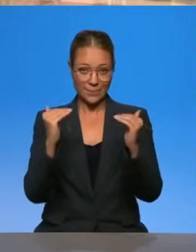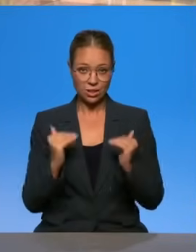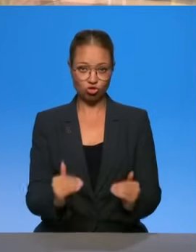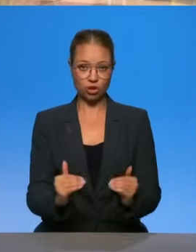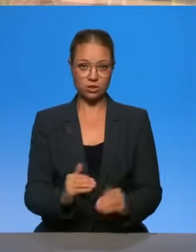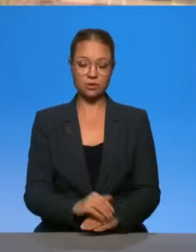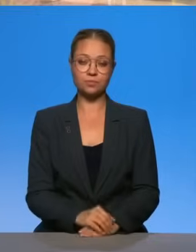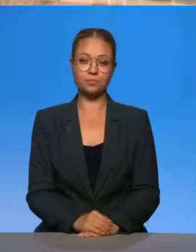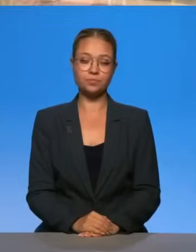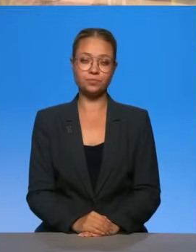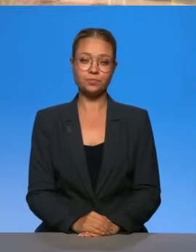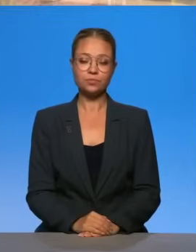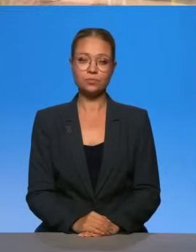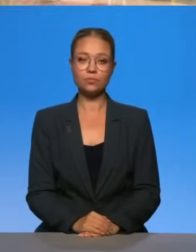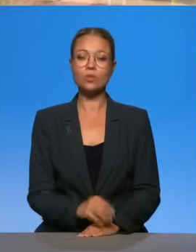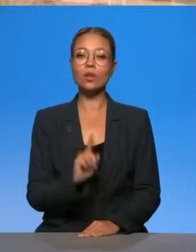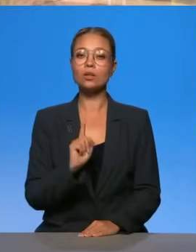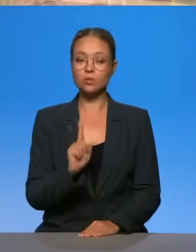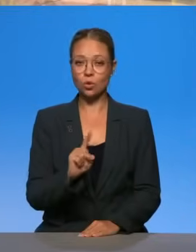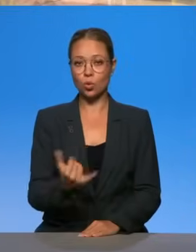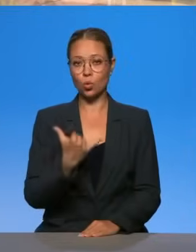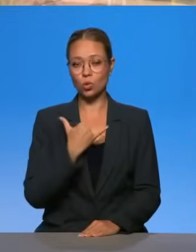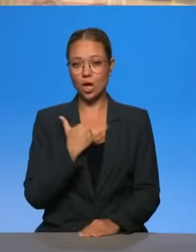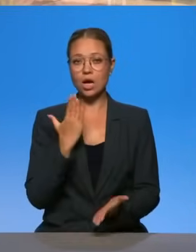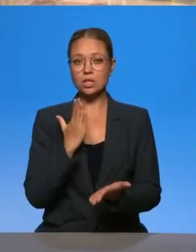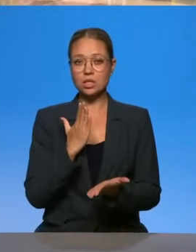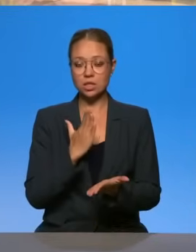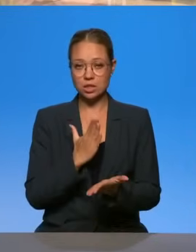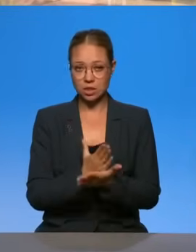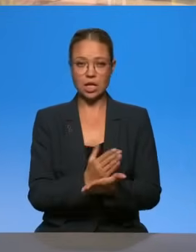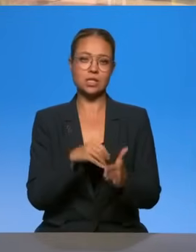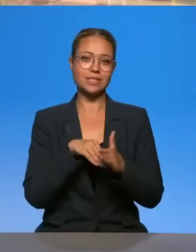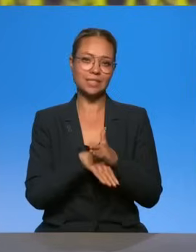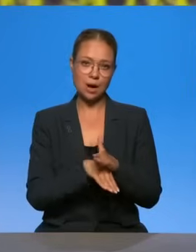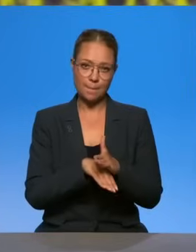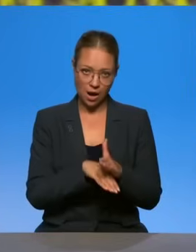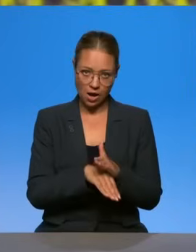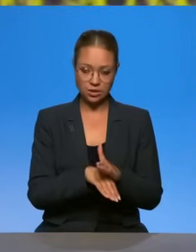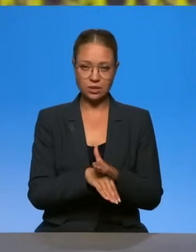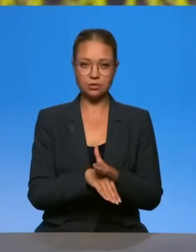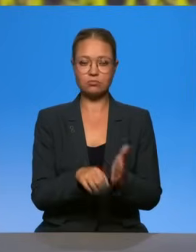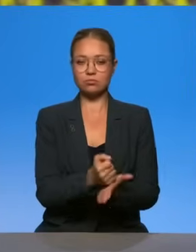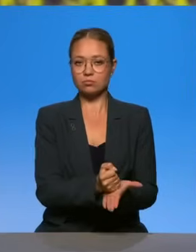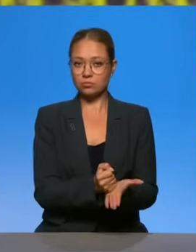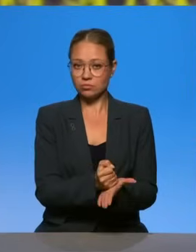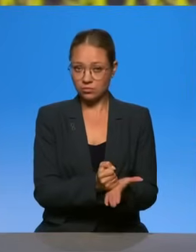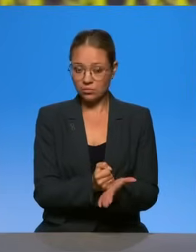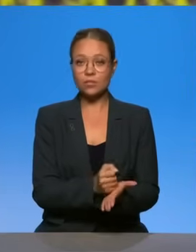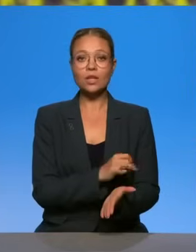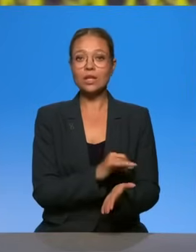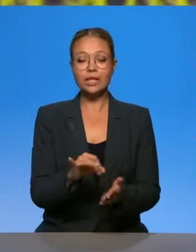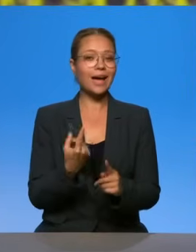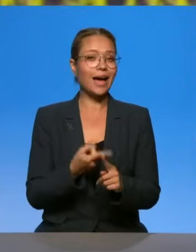Но в любом случае у нас есть достаточно большие переходящие запасы. И здесь на внутреннем рынке это не